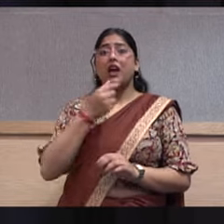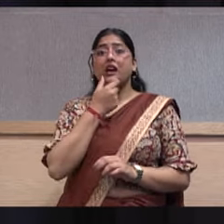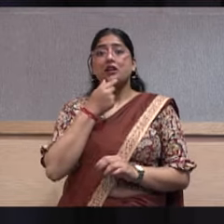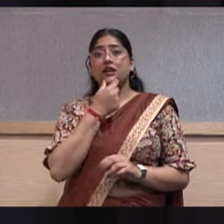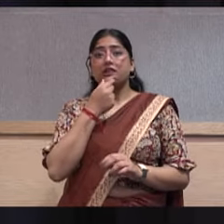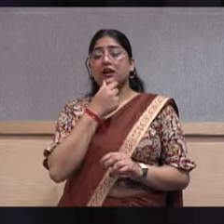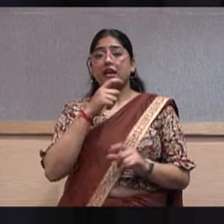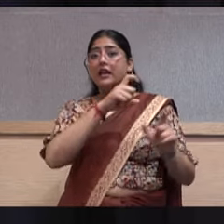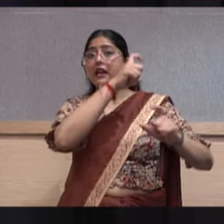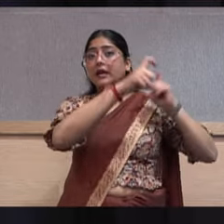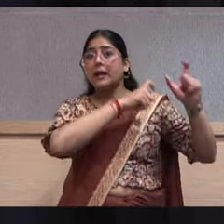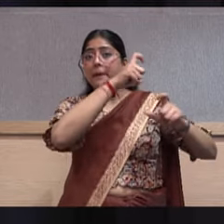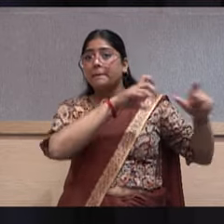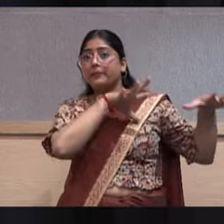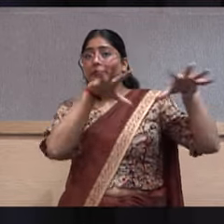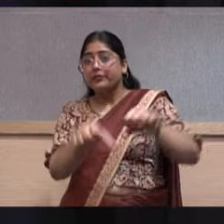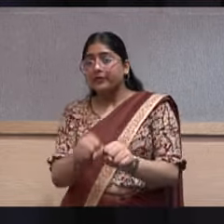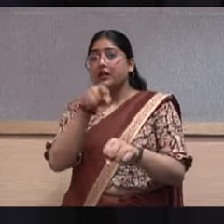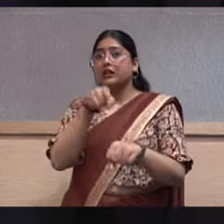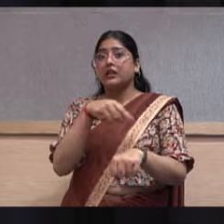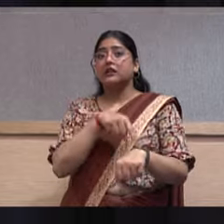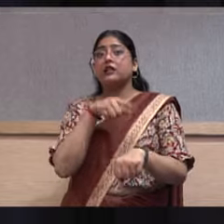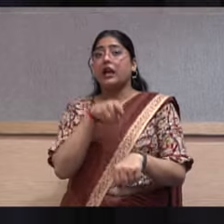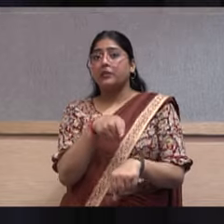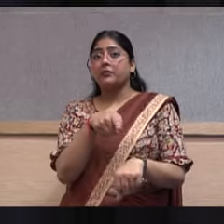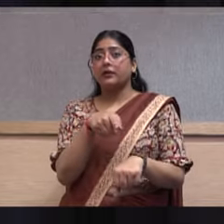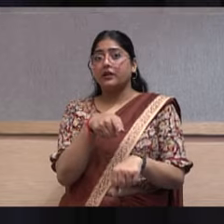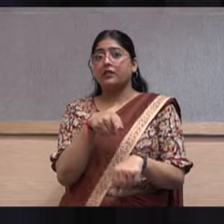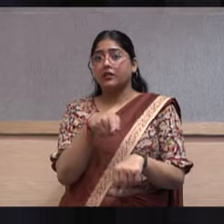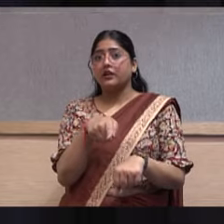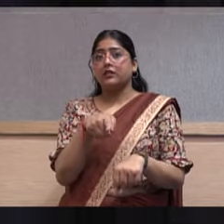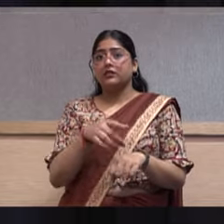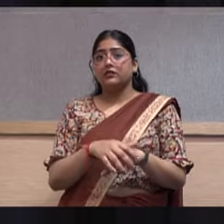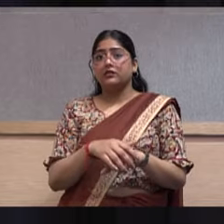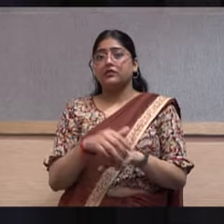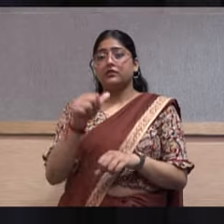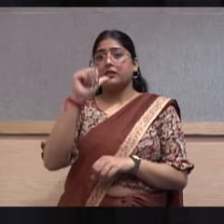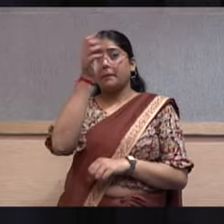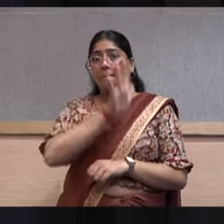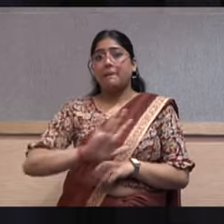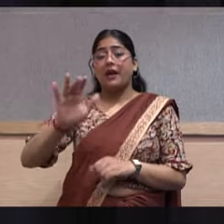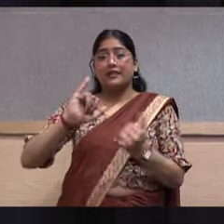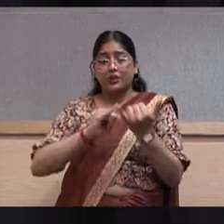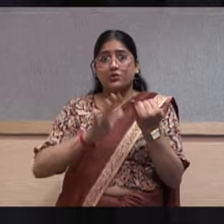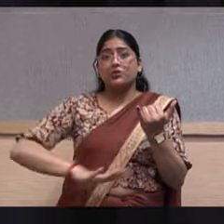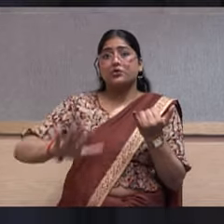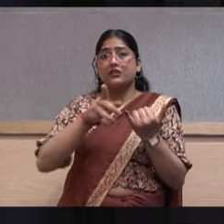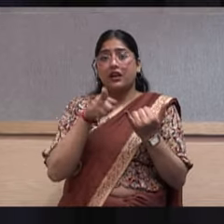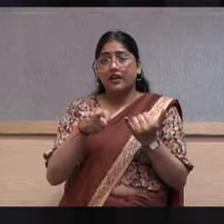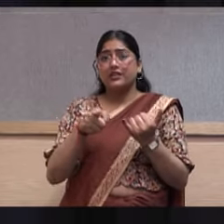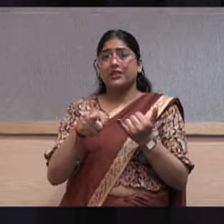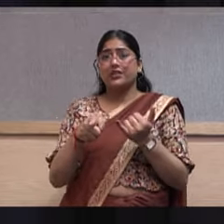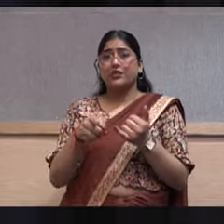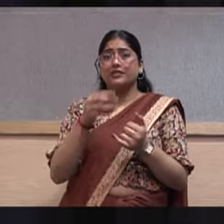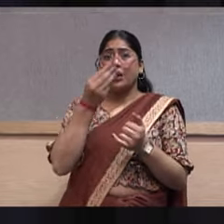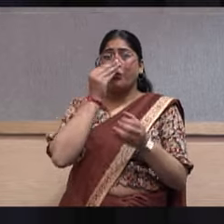मजबूत कर रहा था भारत की समाज को भू लुंठित करने का भारत की समाज को अपमानित करने का